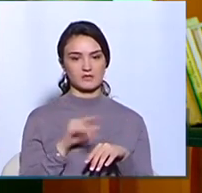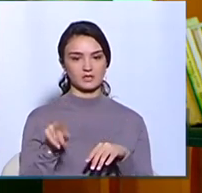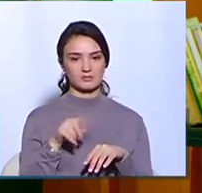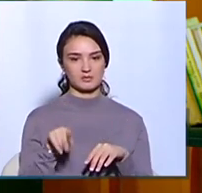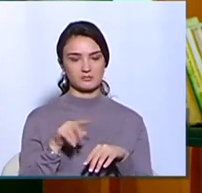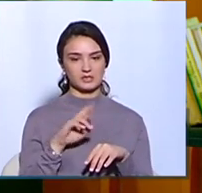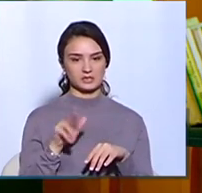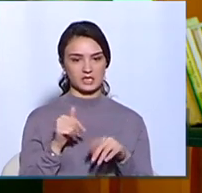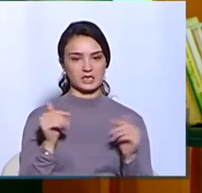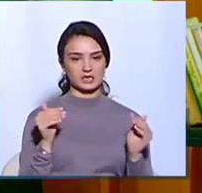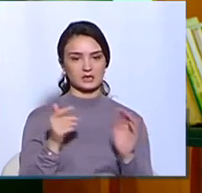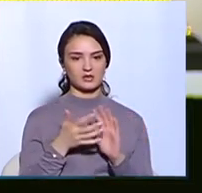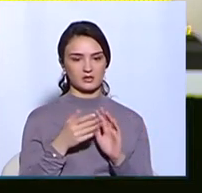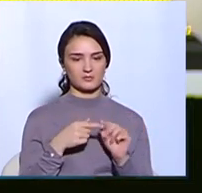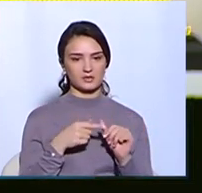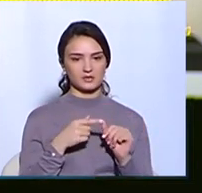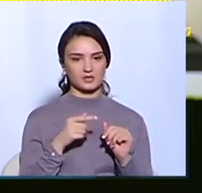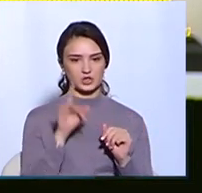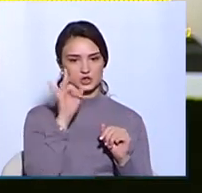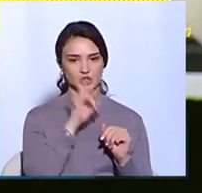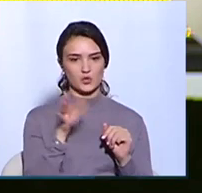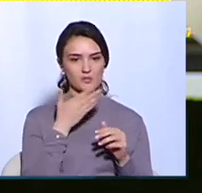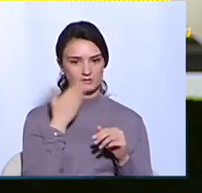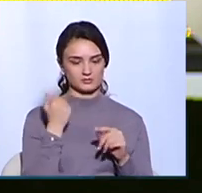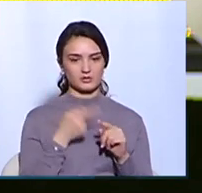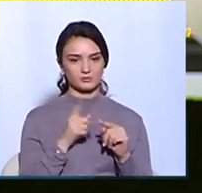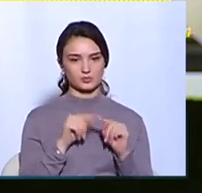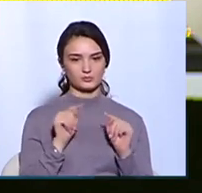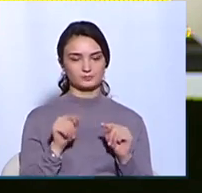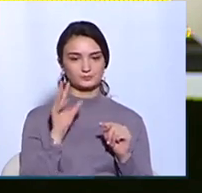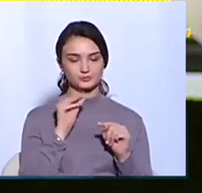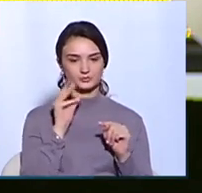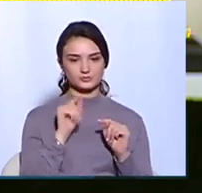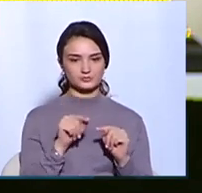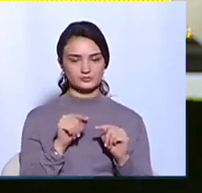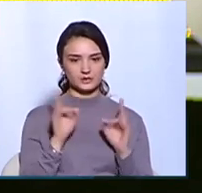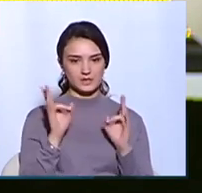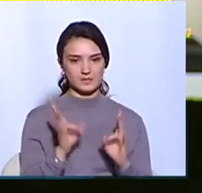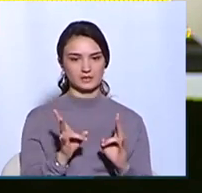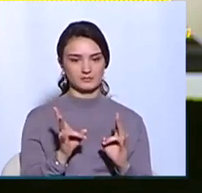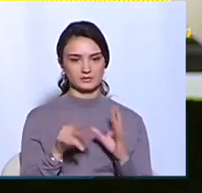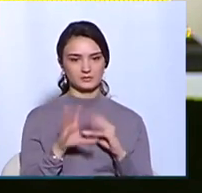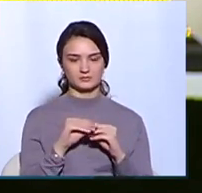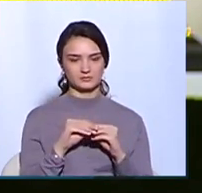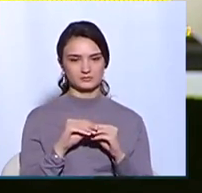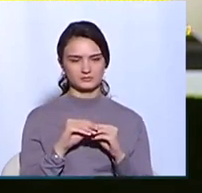და ნაკლებად ცნობადი. და ამიტომ ვიცით, როდესაც ემართებათ